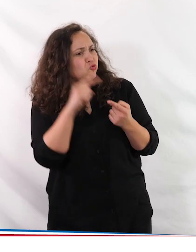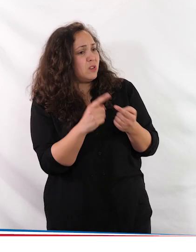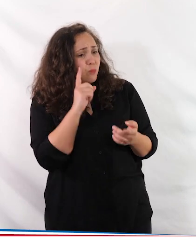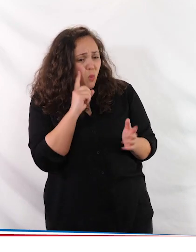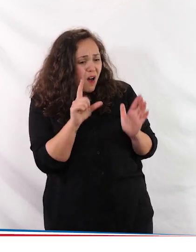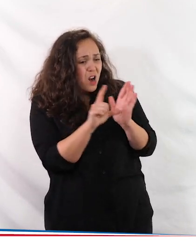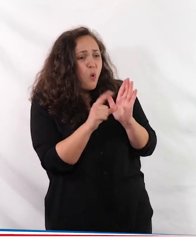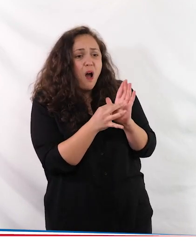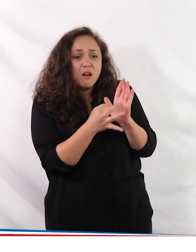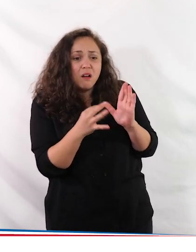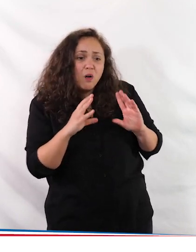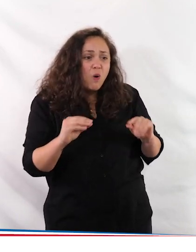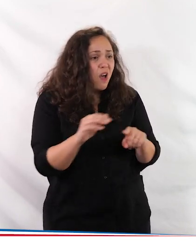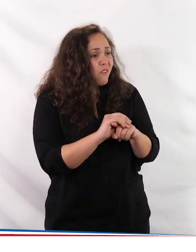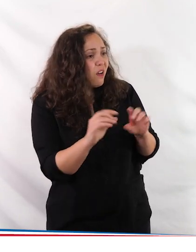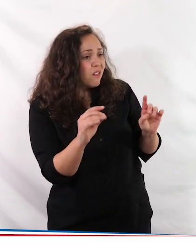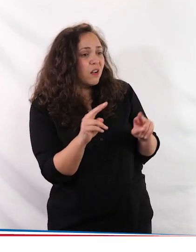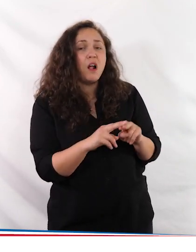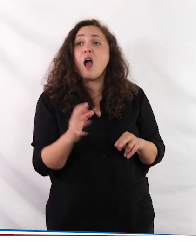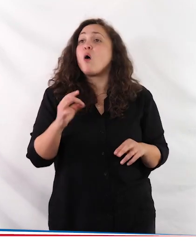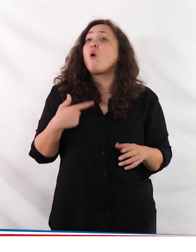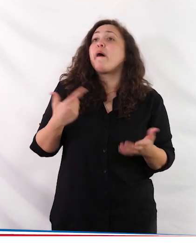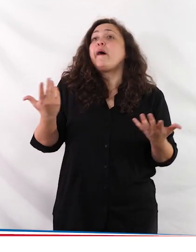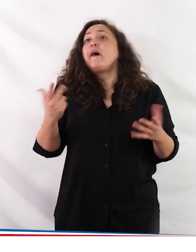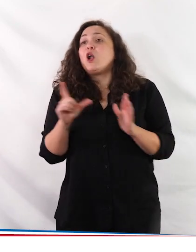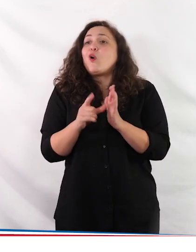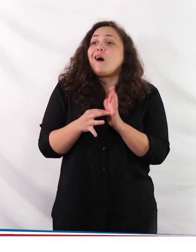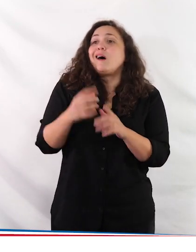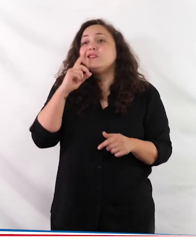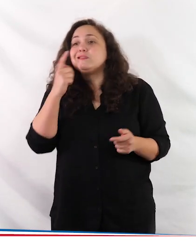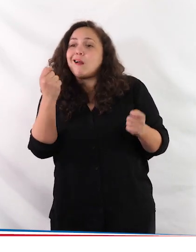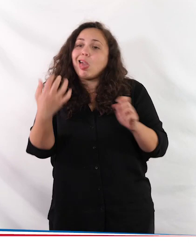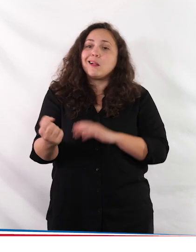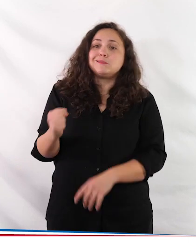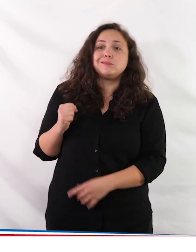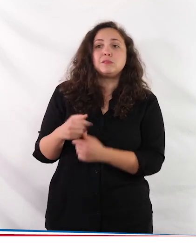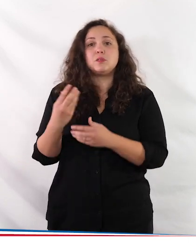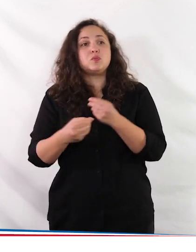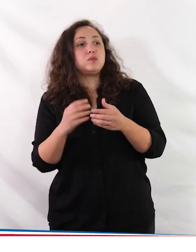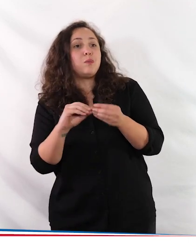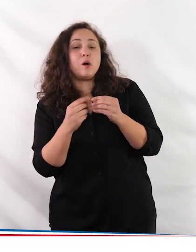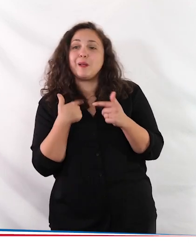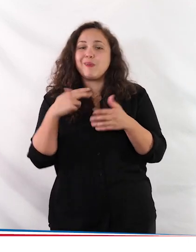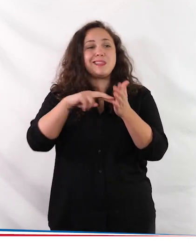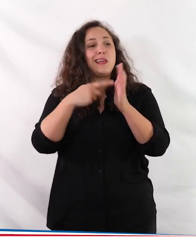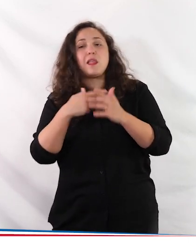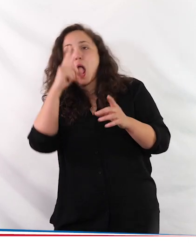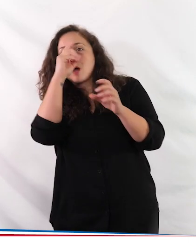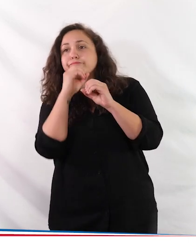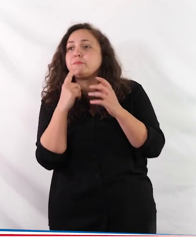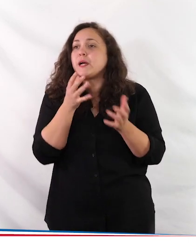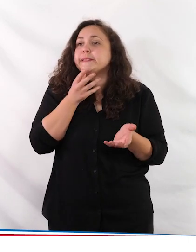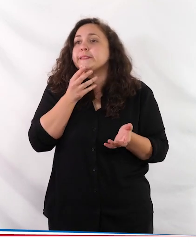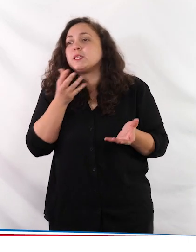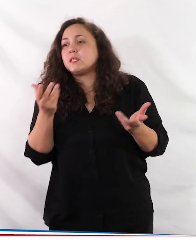pas appliquée. Et donc, quand on nous explique « Ah oui, elle n'est pas appliquée parce que c'est difficile à appliquer, parce qu'il n'y a pas les moyens, parce qu'il y a des restrictions budgétaires